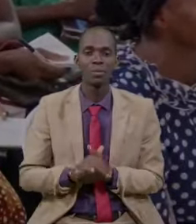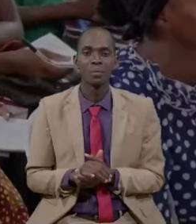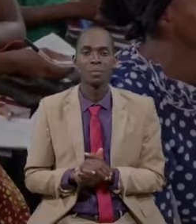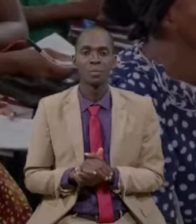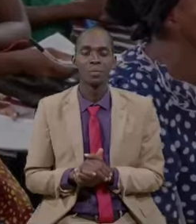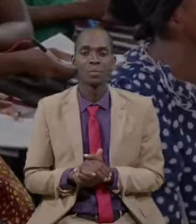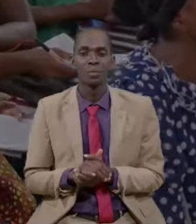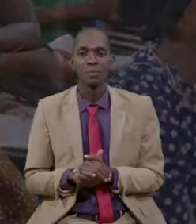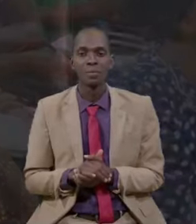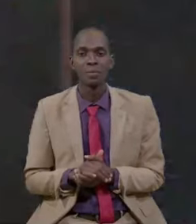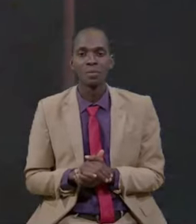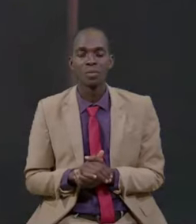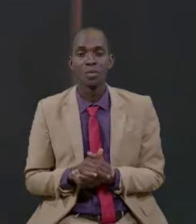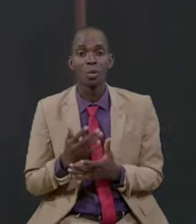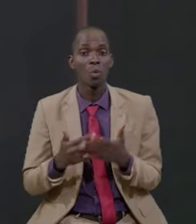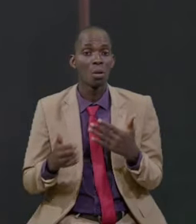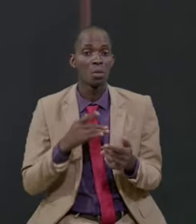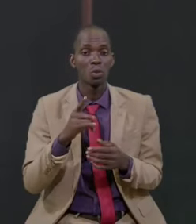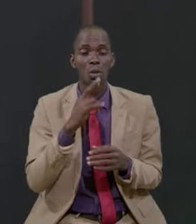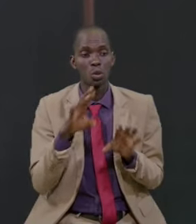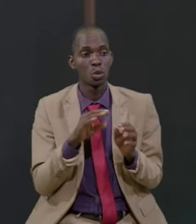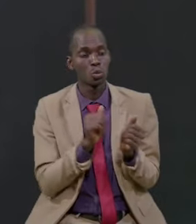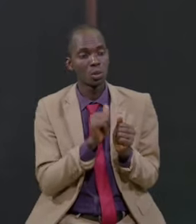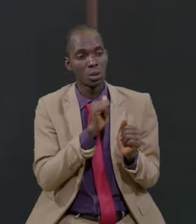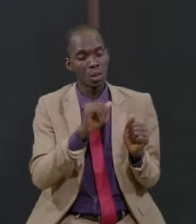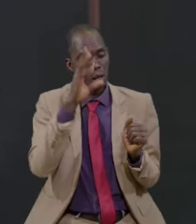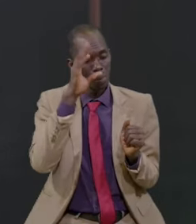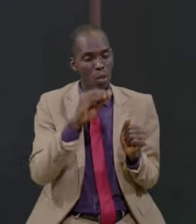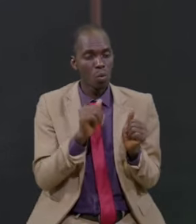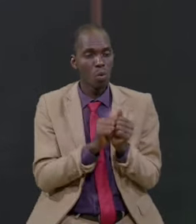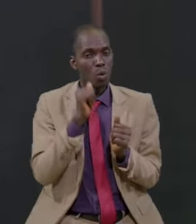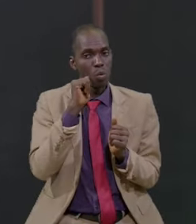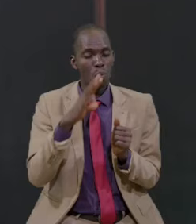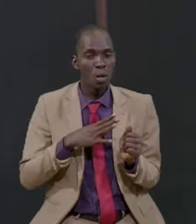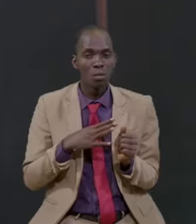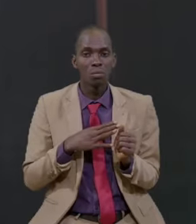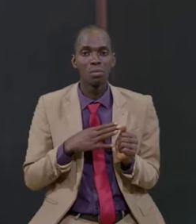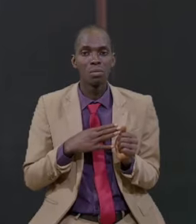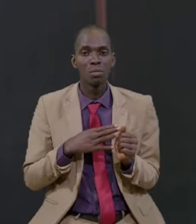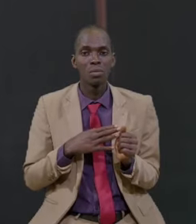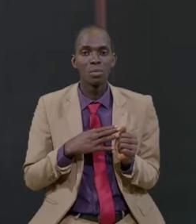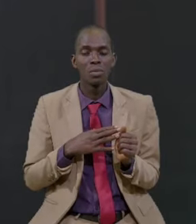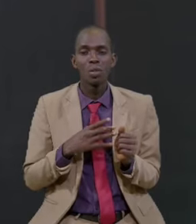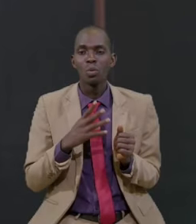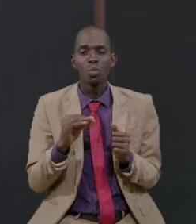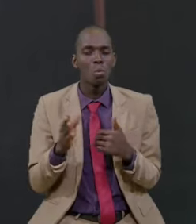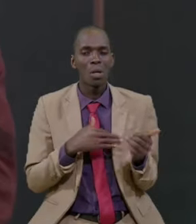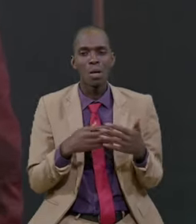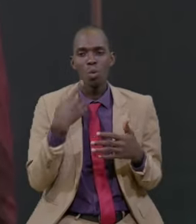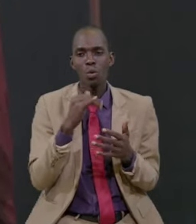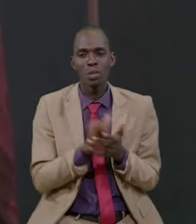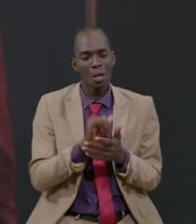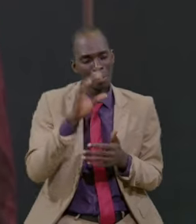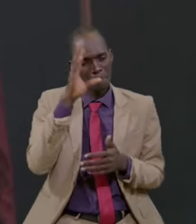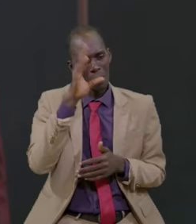Et quelque chose que tu fais, un homme ou une femme, avec une femme, peu importe qui cet homme est, peu importe